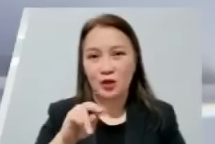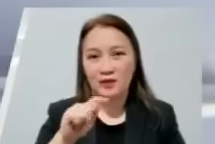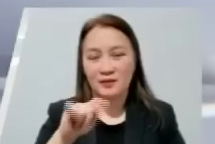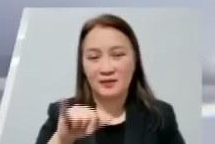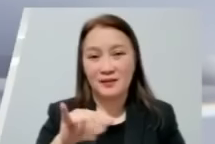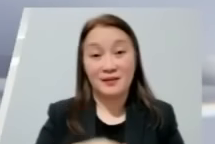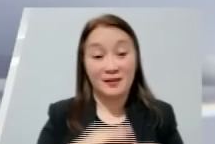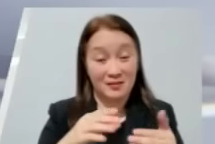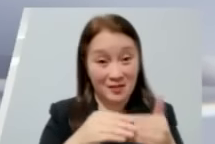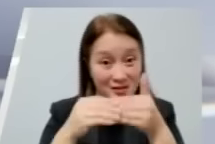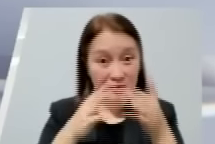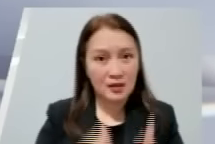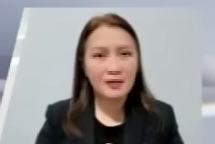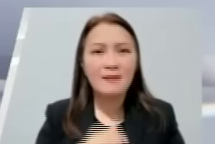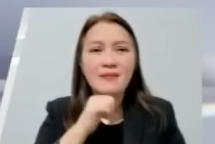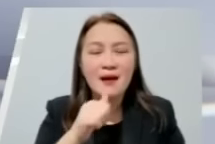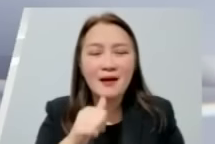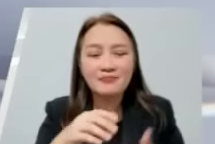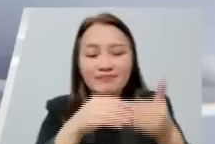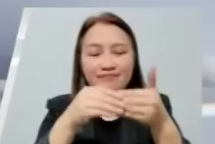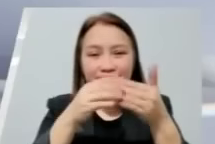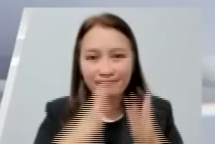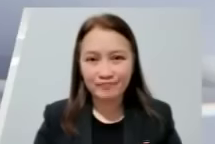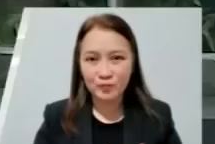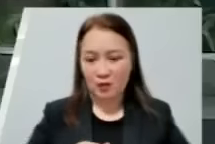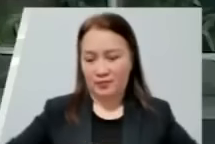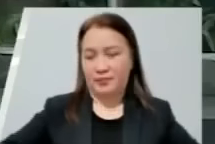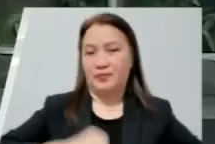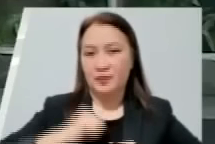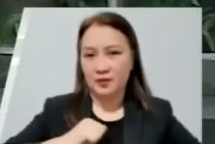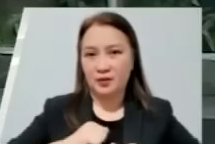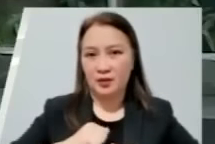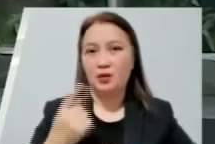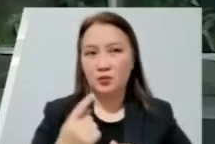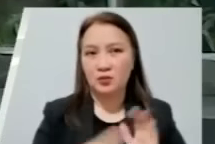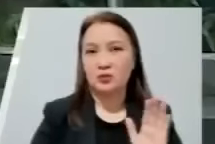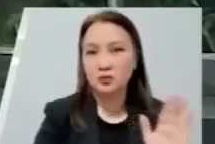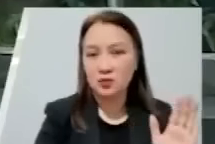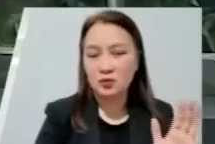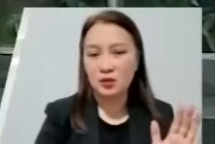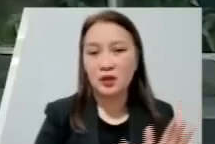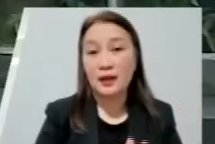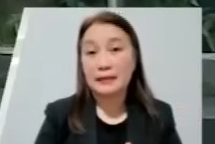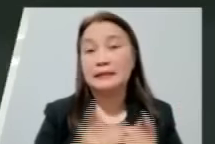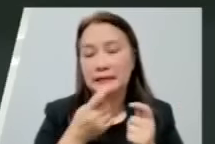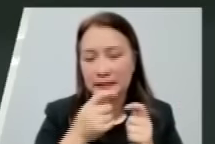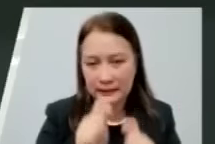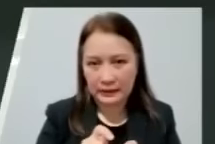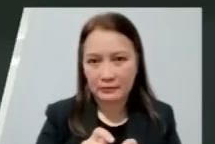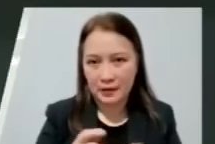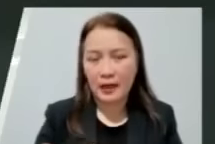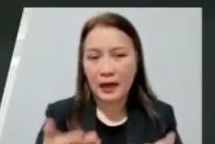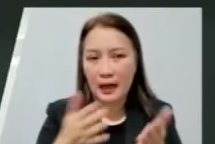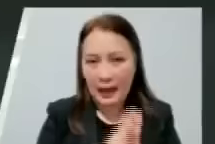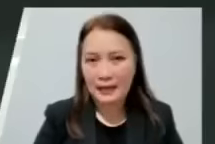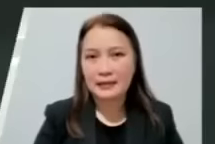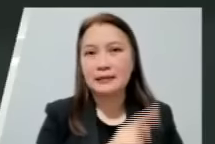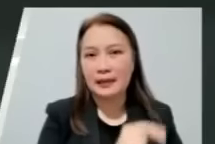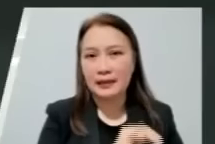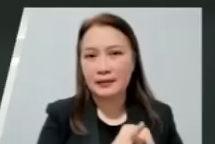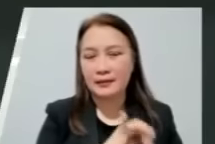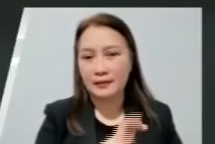raw leadership kung pagiging arrogante ang kanyang pinakita. Sinusubukan pa namin makuha ang panig ng NBI at ni VP Sara ukol